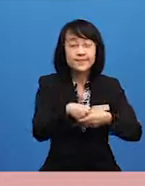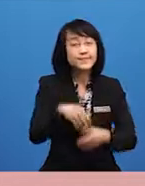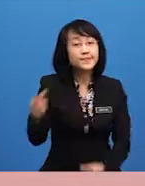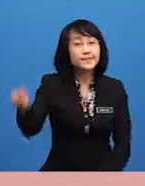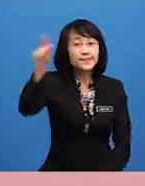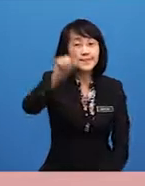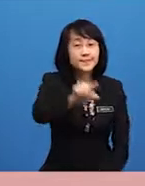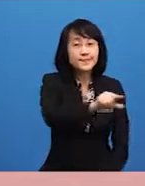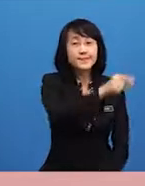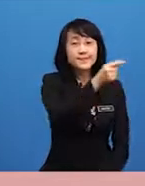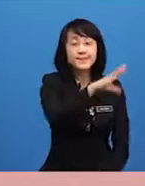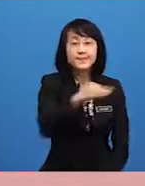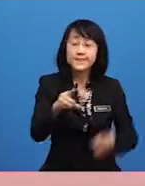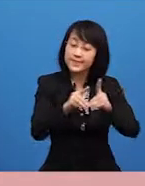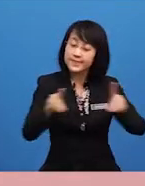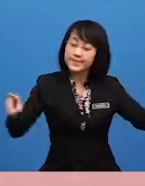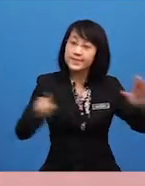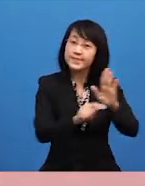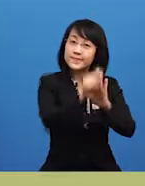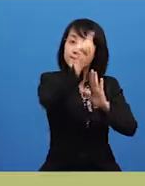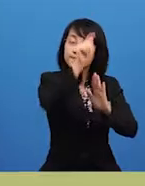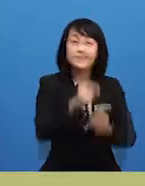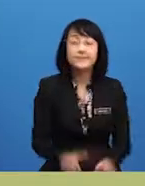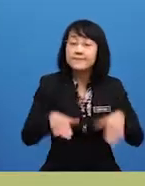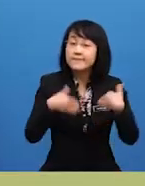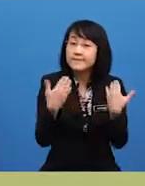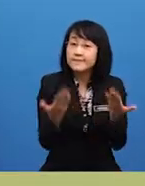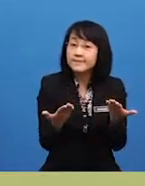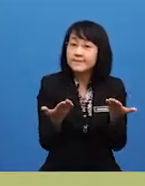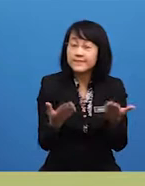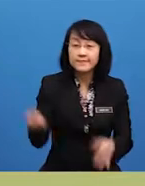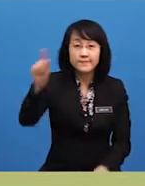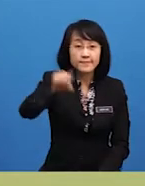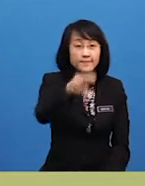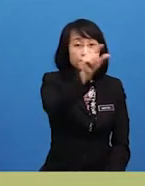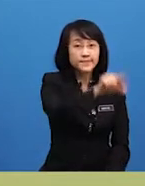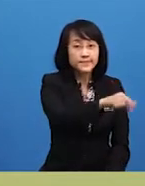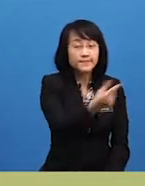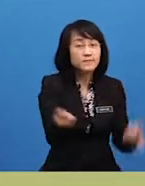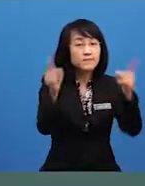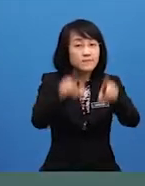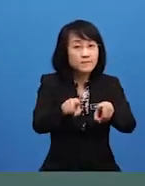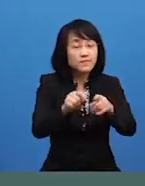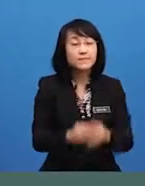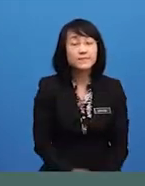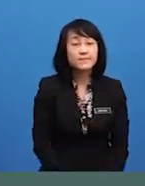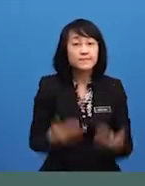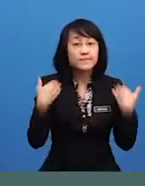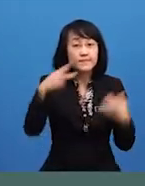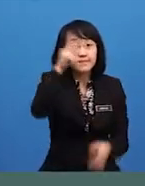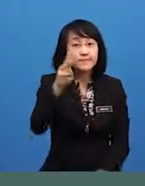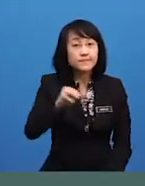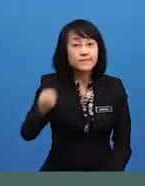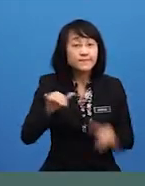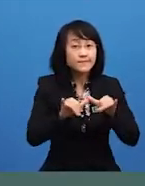gunung dan dataran tinggi. Bagaimanakah banjaran gunung ini terjadi? Adakah